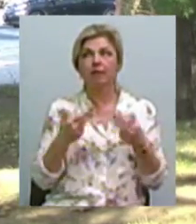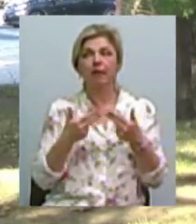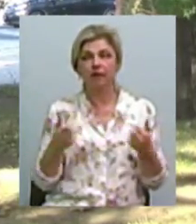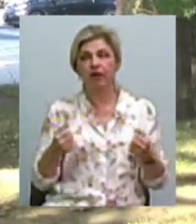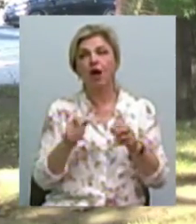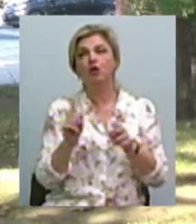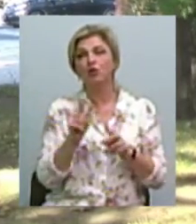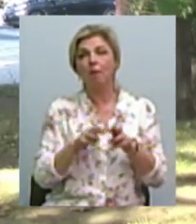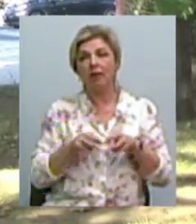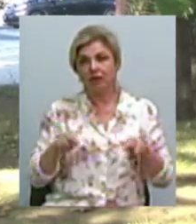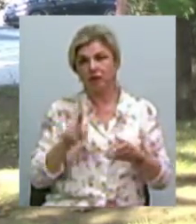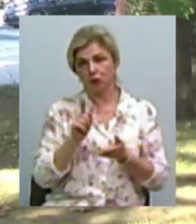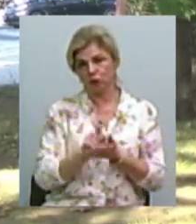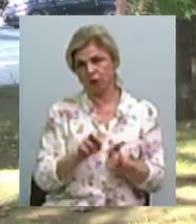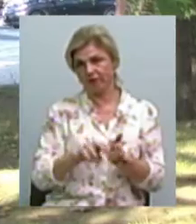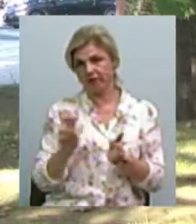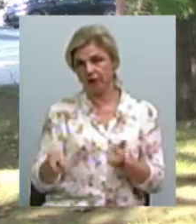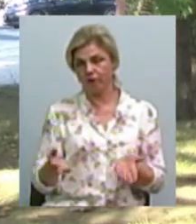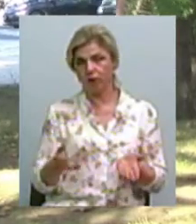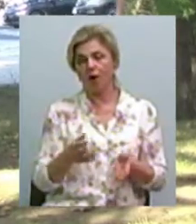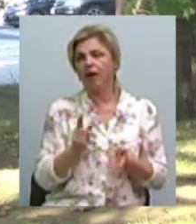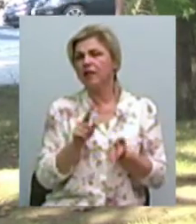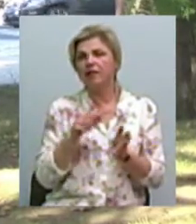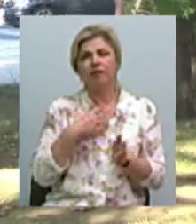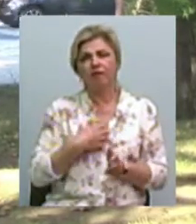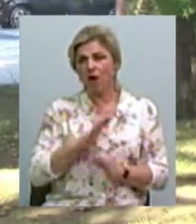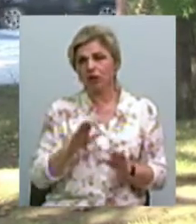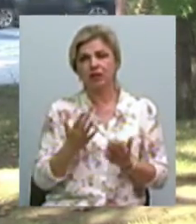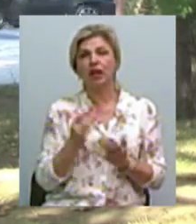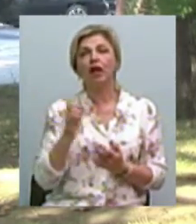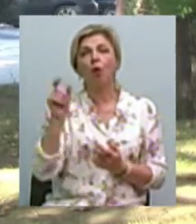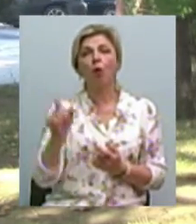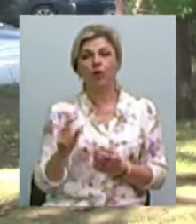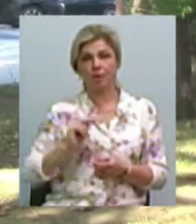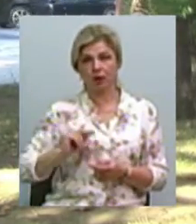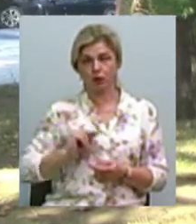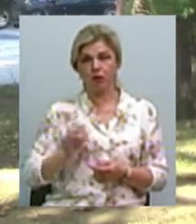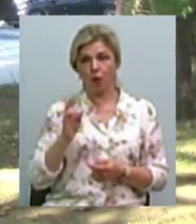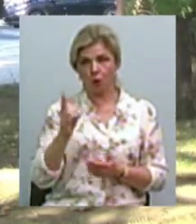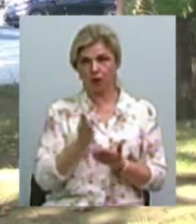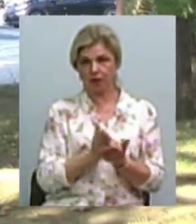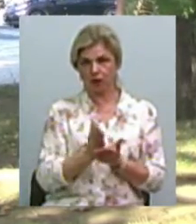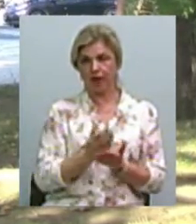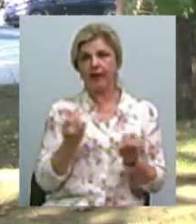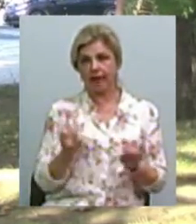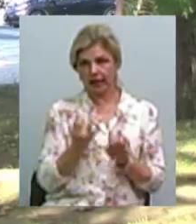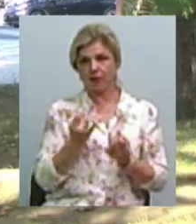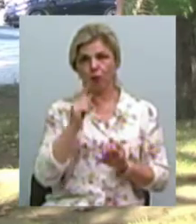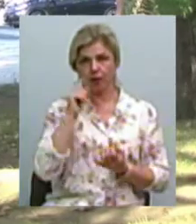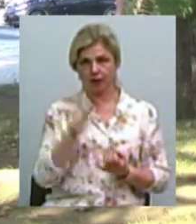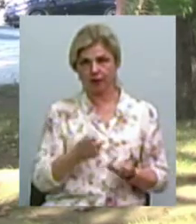міністр має йти у відставку. Немає значення, скільки він пропрацював, він не стоїть на засадах інтересів України.